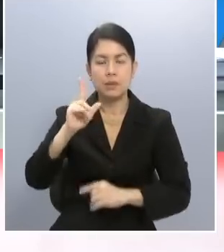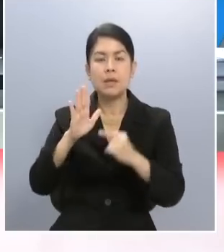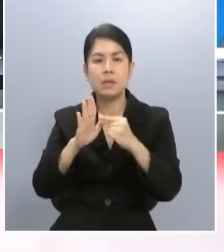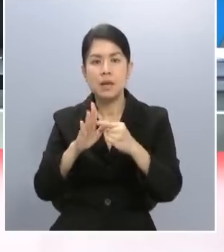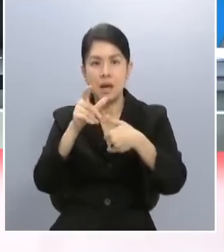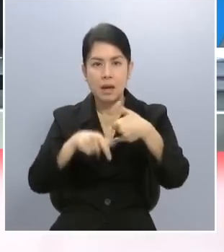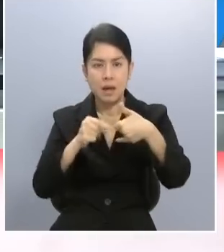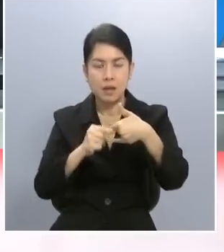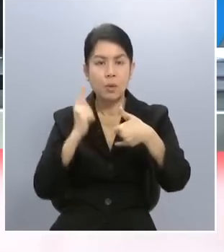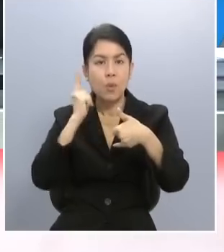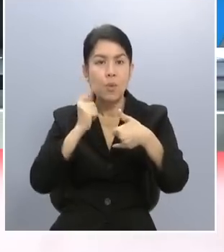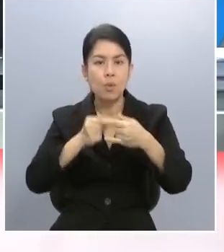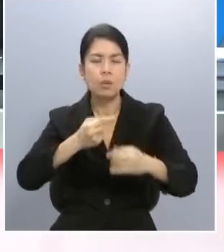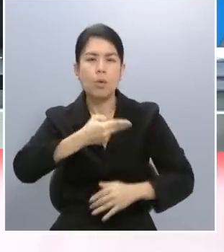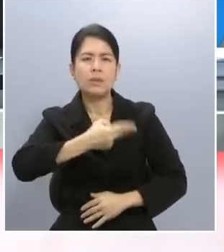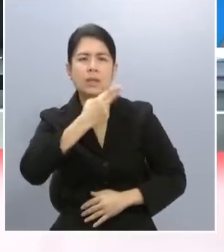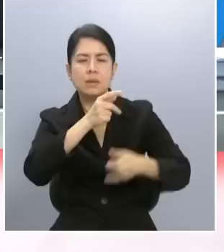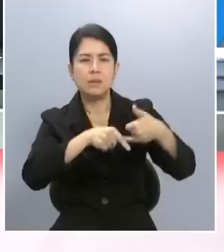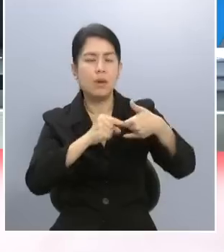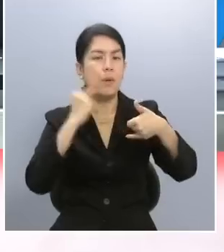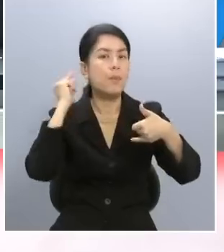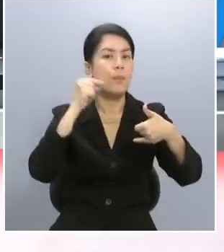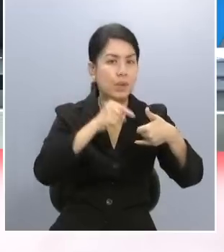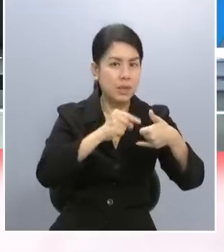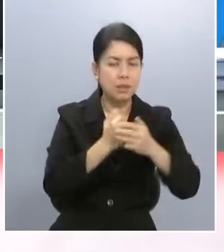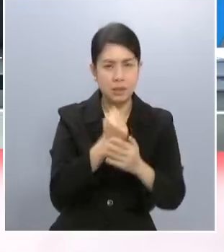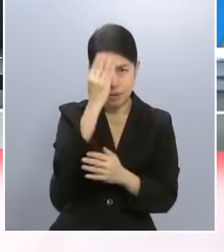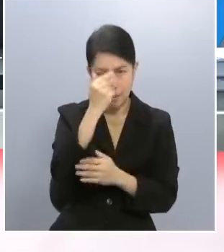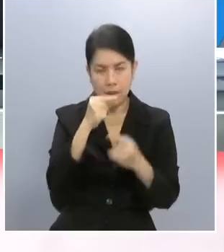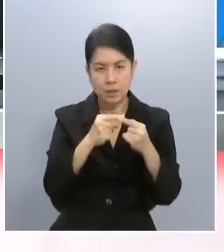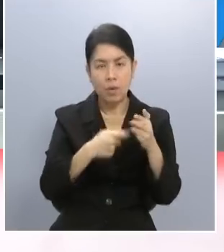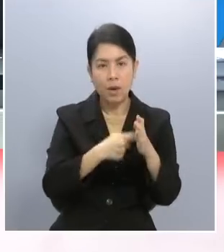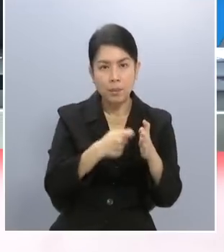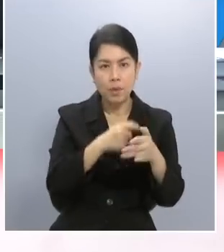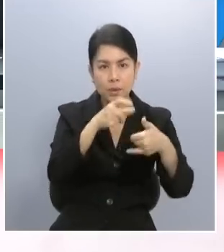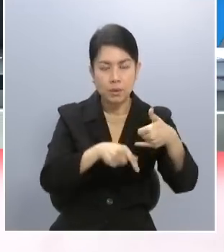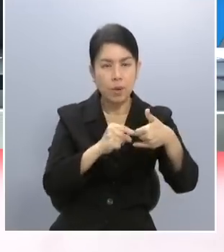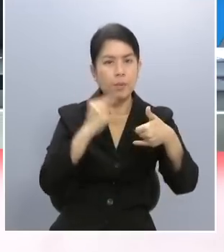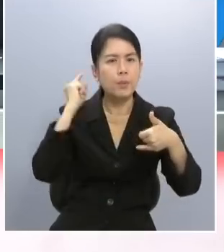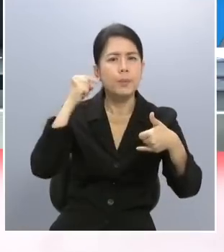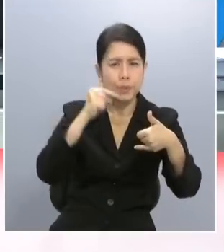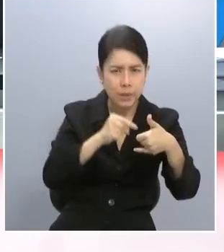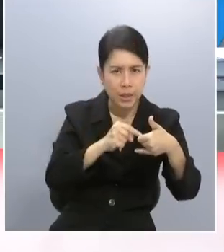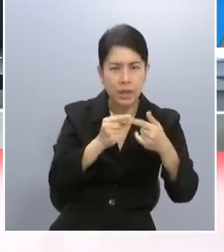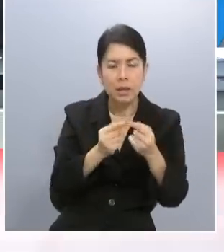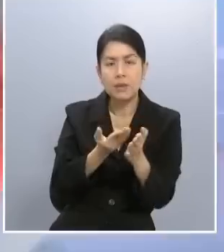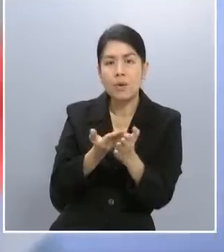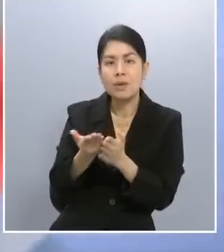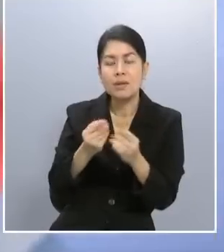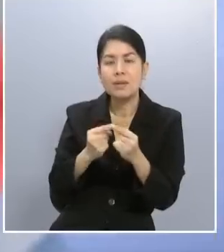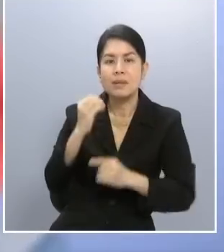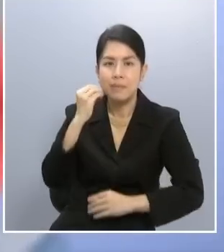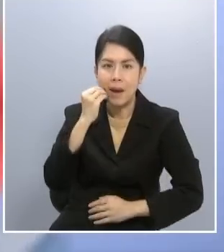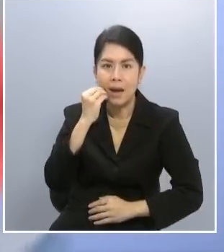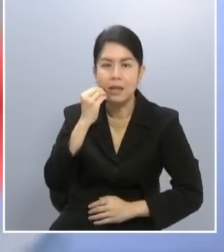สาเหตุเนื่องจากคุณกมลพรเองเนี่ยไปซื้อบ้านมาแล้วเป็นบ้านเก่าของลุงเดชานี่แหละครับที่โรงเดชาเนี่ย